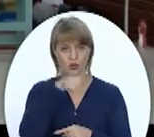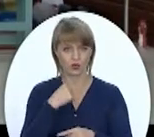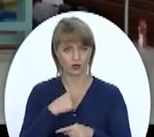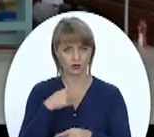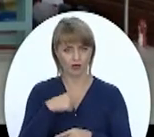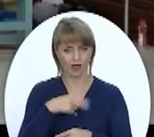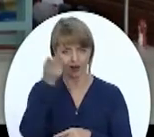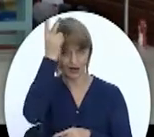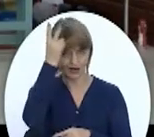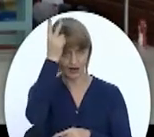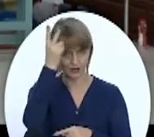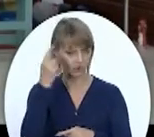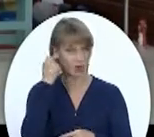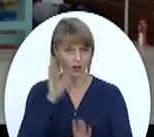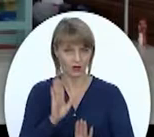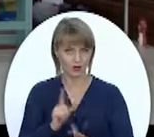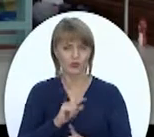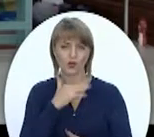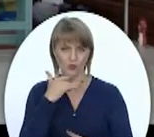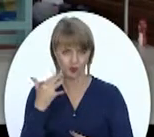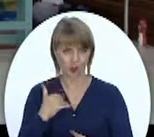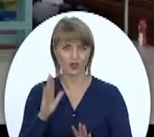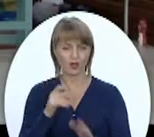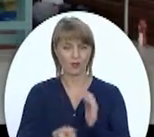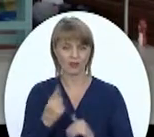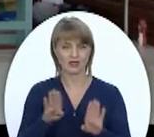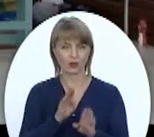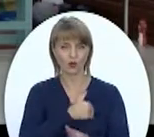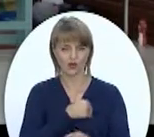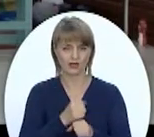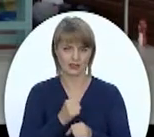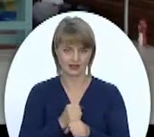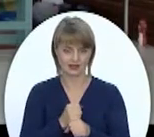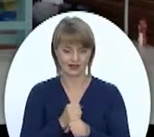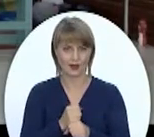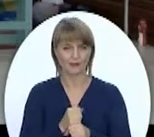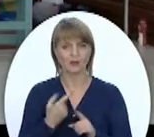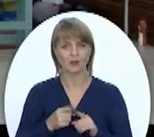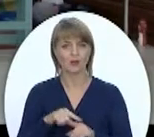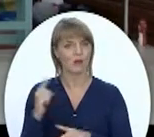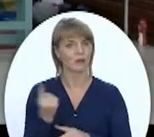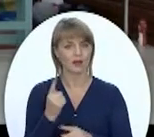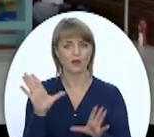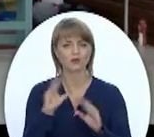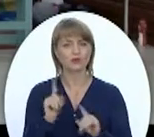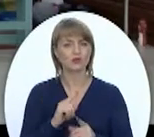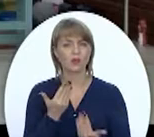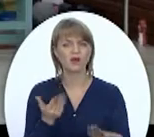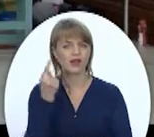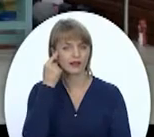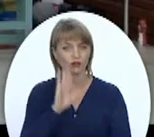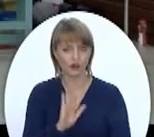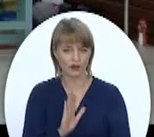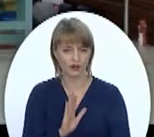знаю, козы, козу. Не думаю, что у большинства будет это желание сделать. Вот, поэтому первое, все, что бы вы ни